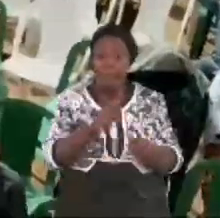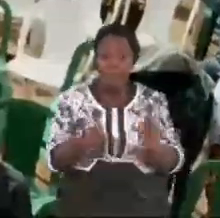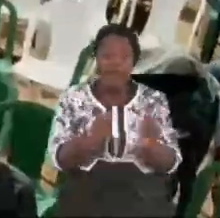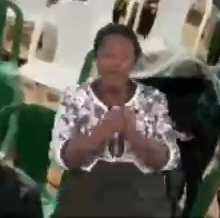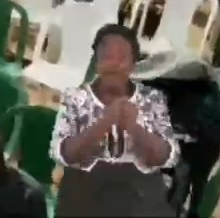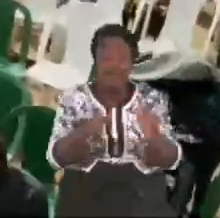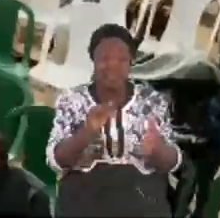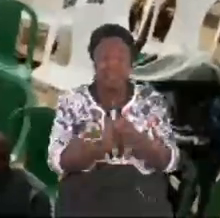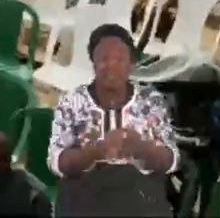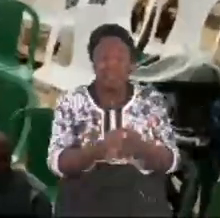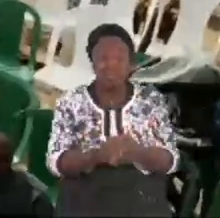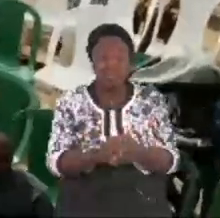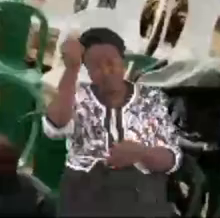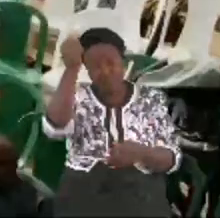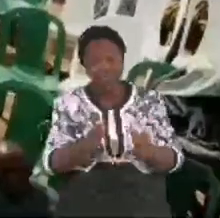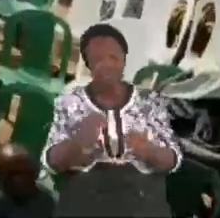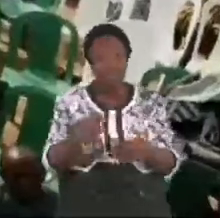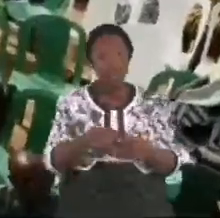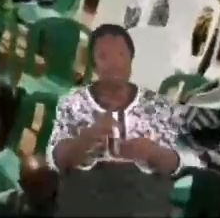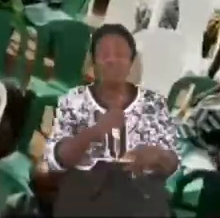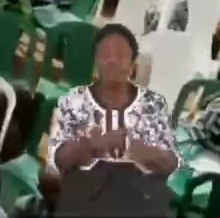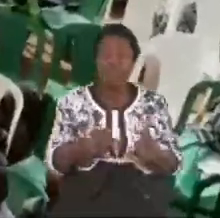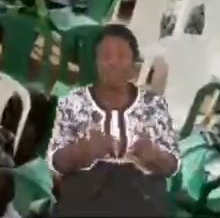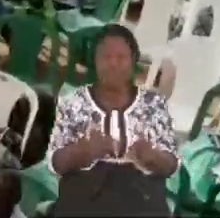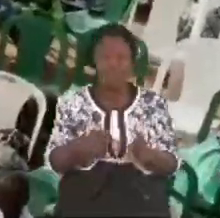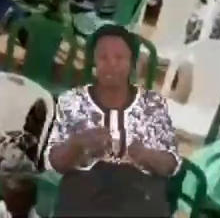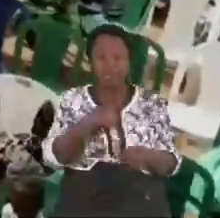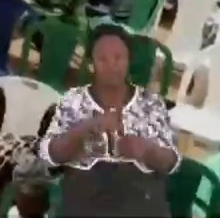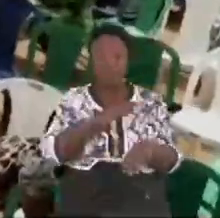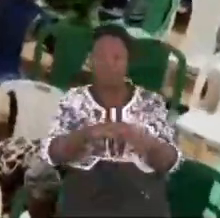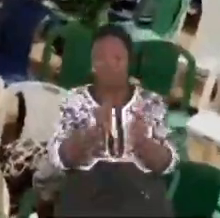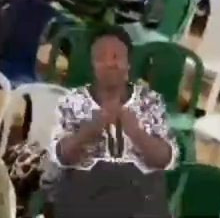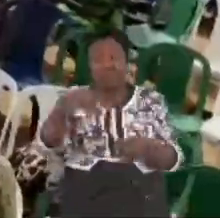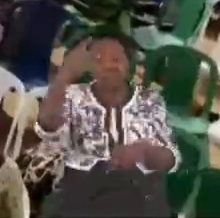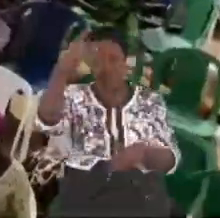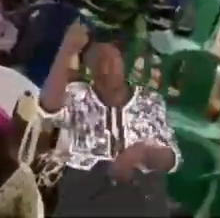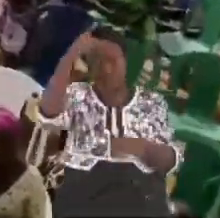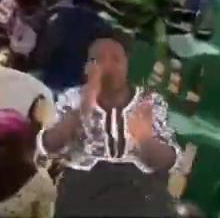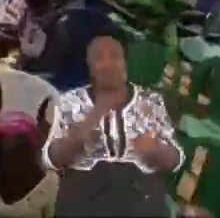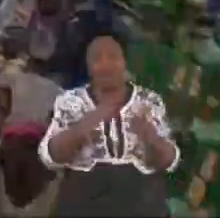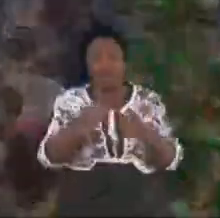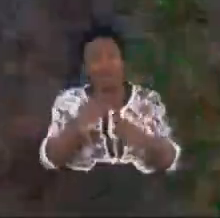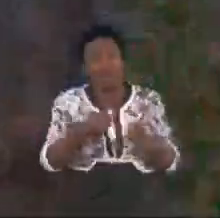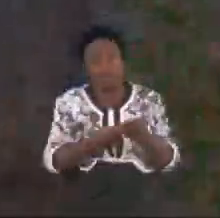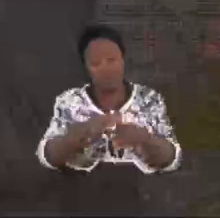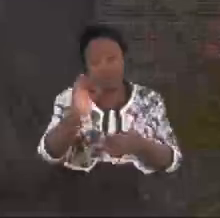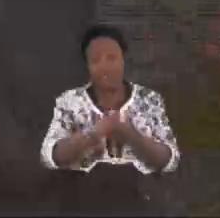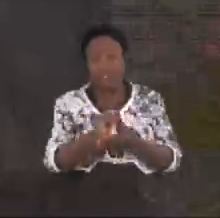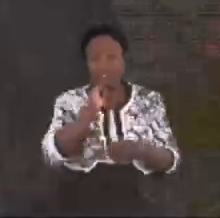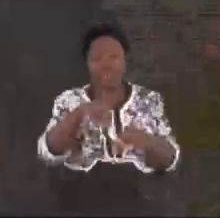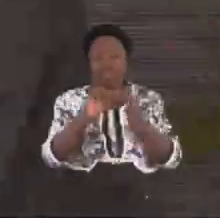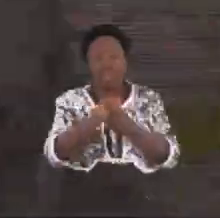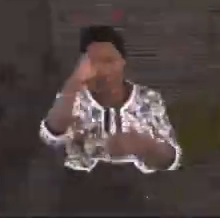le Saint-Esprit qui habitait cet homme, le Saint-Esprit qui a enveloppé cet homme, le Saint-Esprit